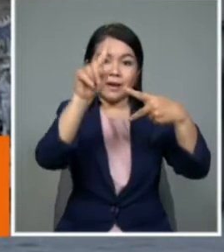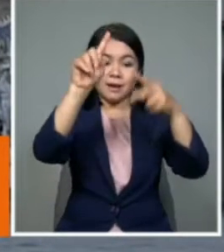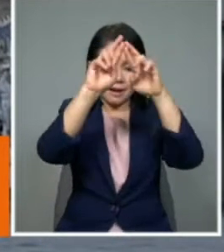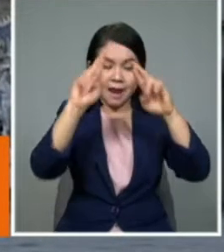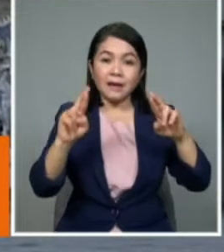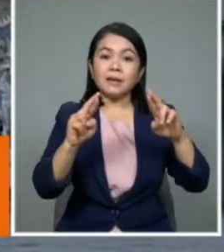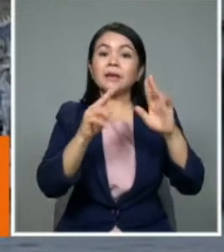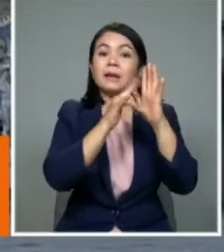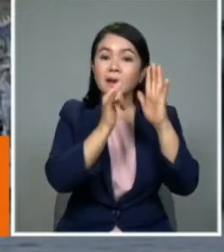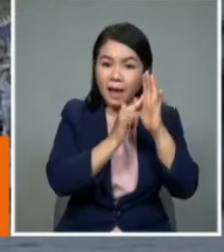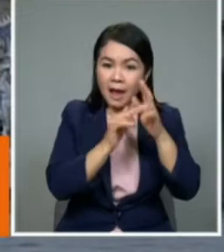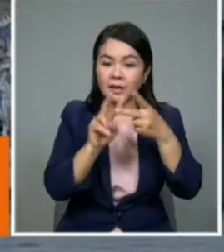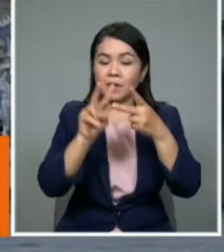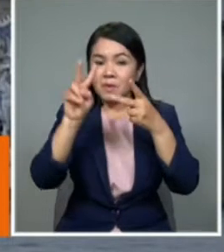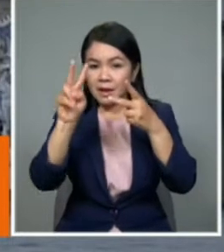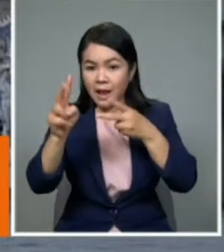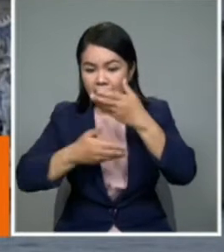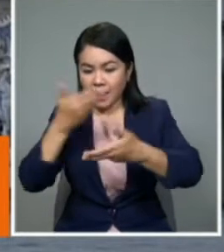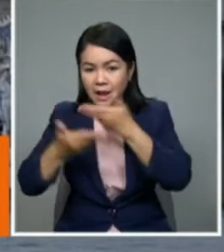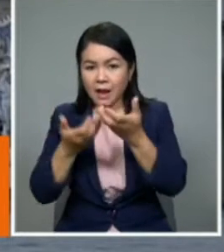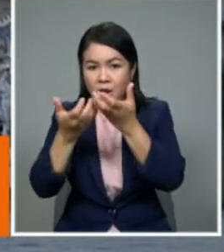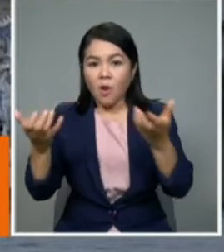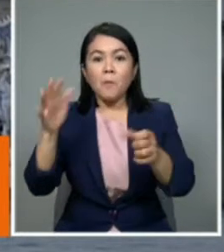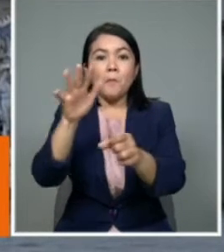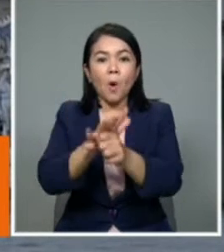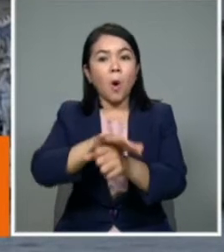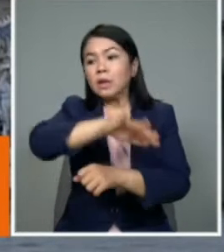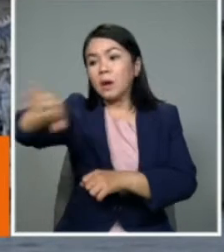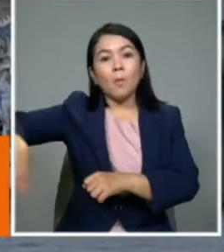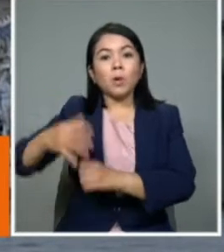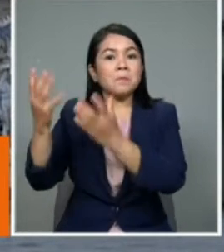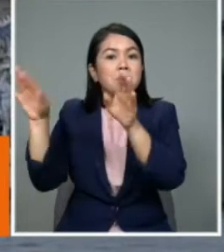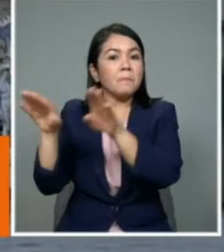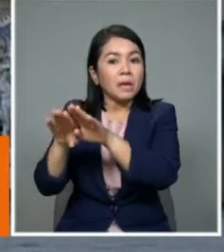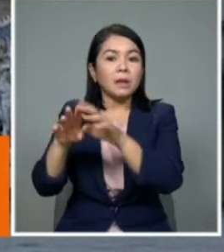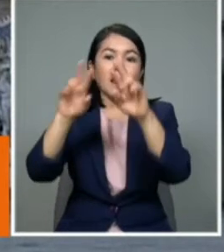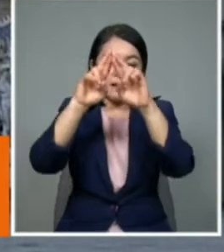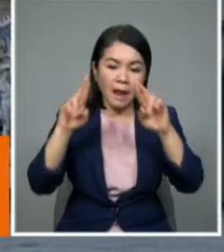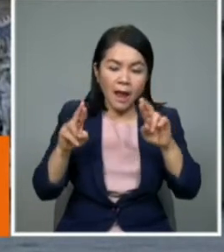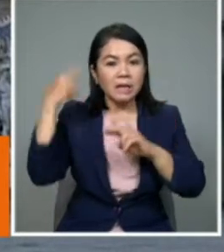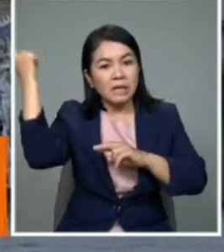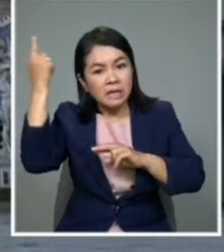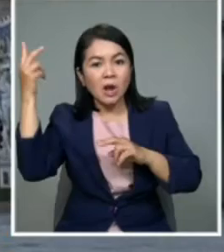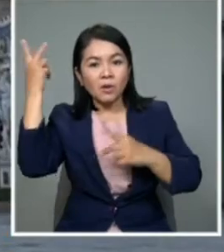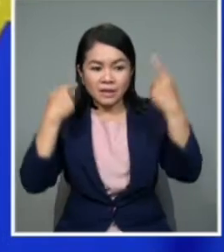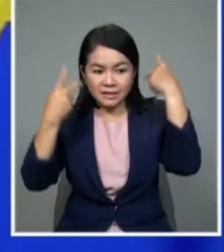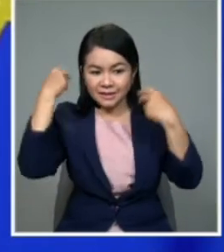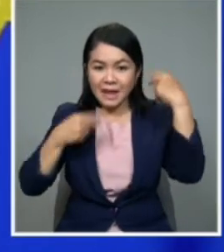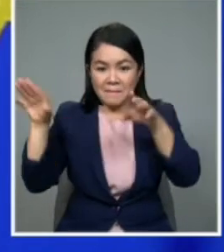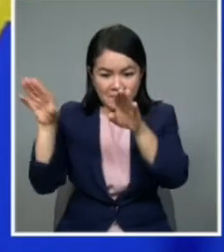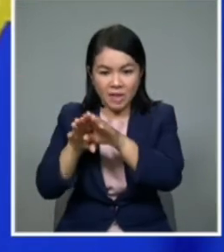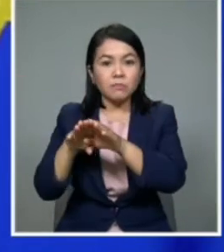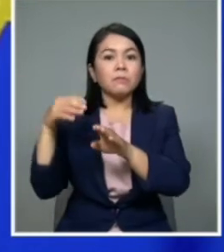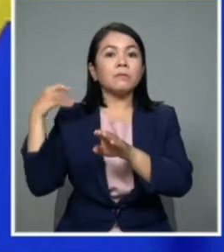านั้นนะคะซึ่งนายกรัฐมนตรีจูเซปเป้คอนเต้ของอิตาลีบอกว่าไม่ว่าจะเป็นภัตตาคารบาร์ร้านตัดผมรวม